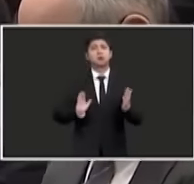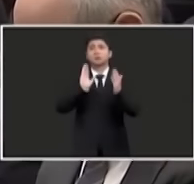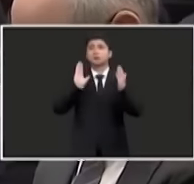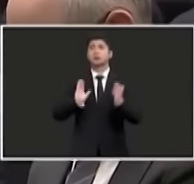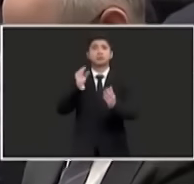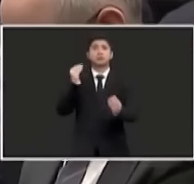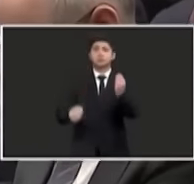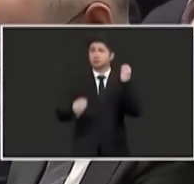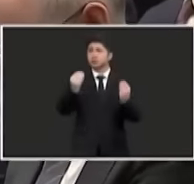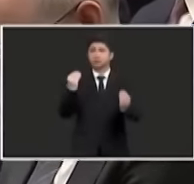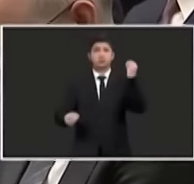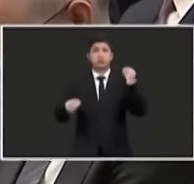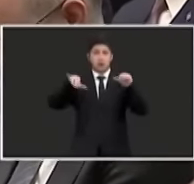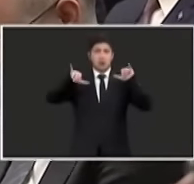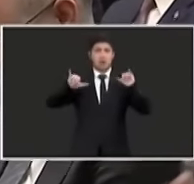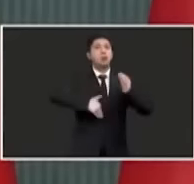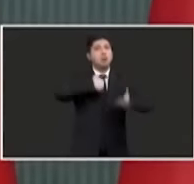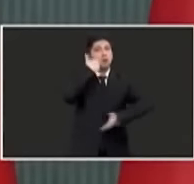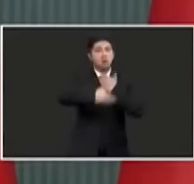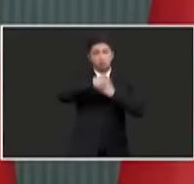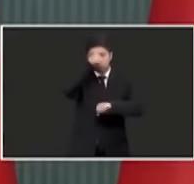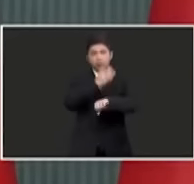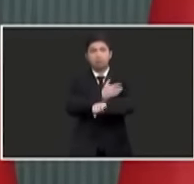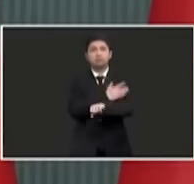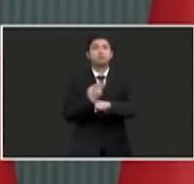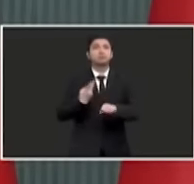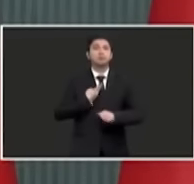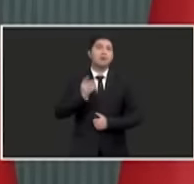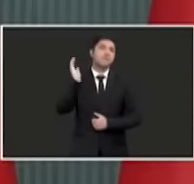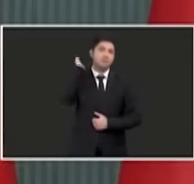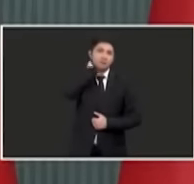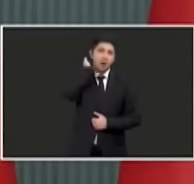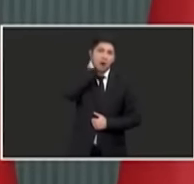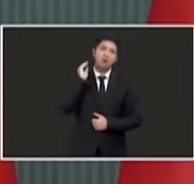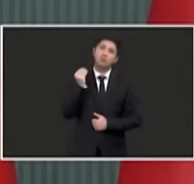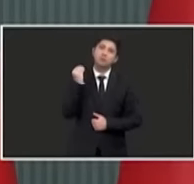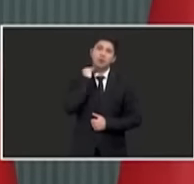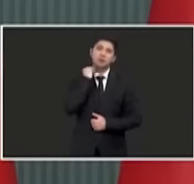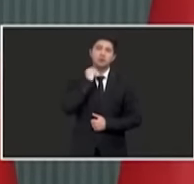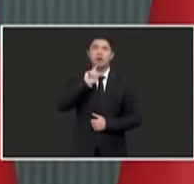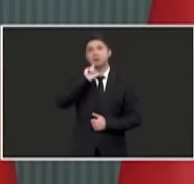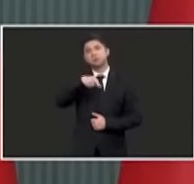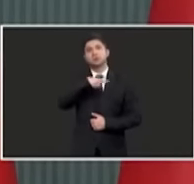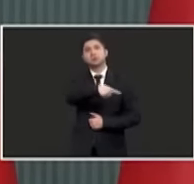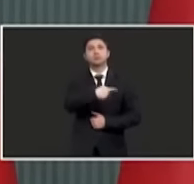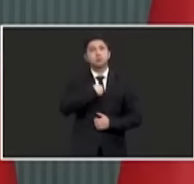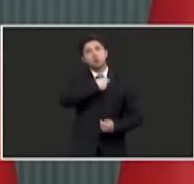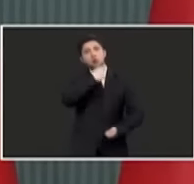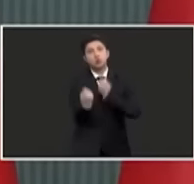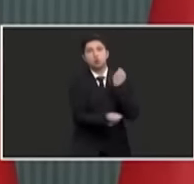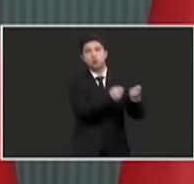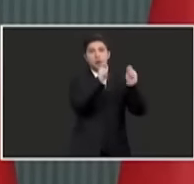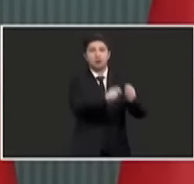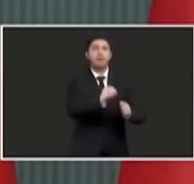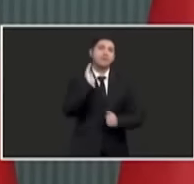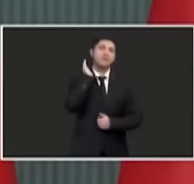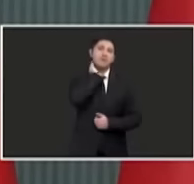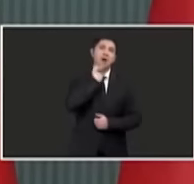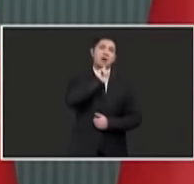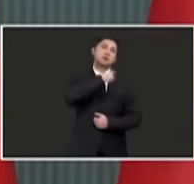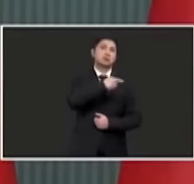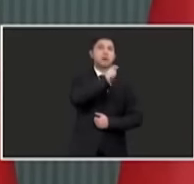συγκυρία? Νομίζω ότι από το 16 και μετά, δηλαδή μετά το στρατιωτικό πραξικόπημα, ο Τούρκος